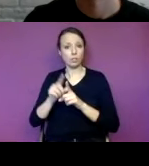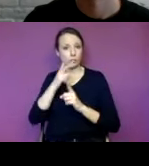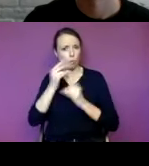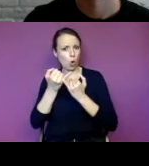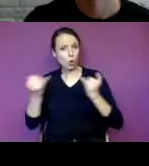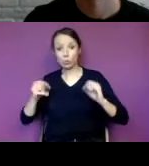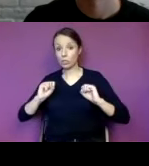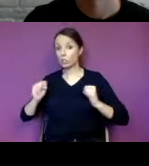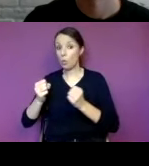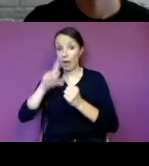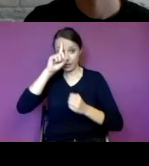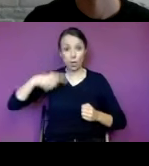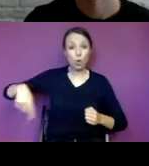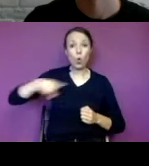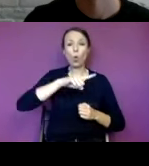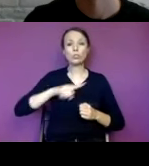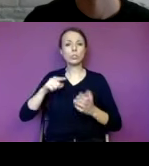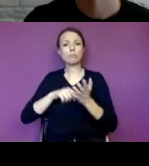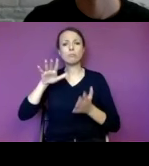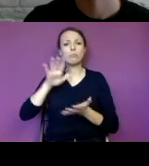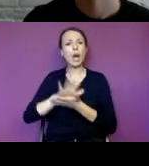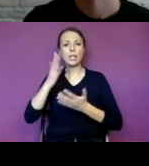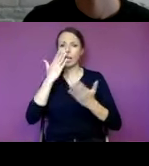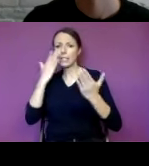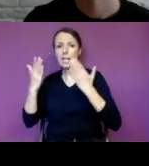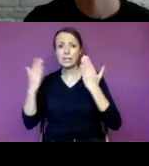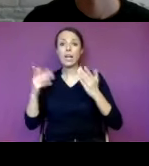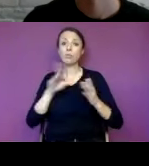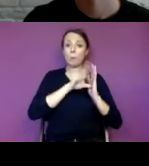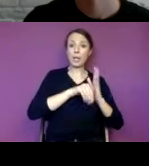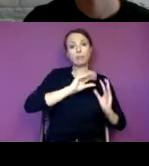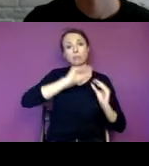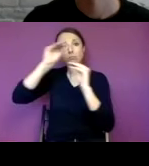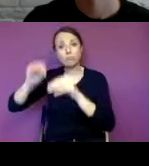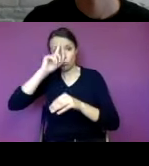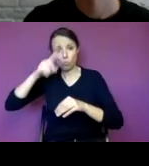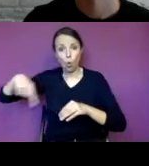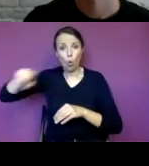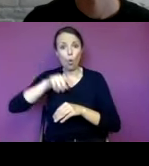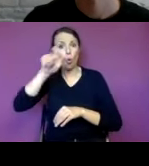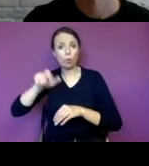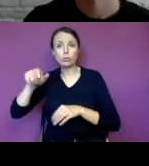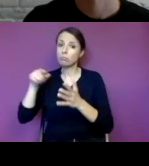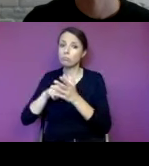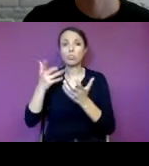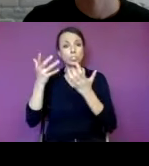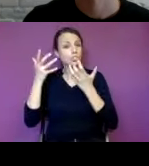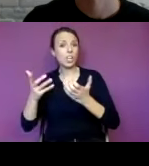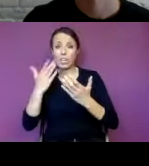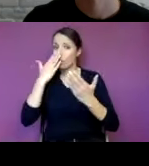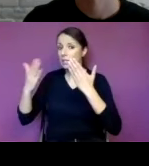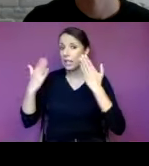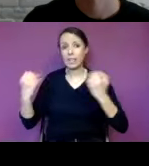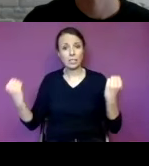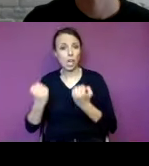i przestrzeń, działania przestrzenne, podejmowane właśnie przez tych napływowych mieszkańców, dysponujących, tak jak już mówiłam,